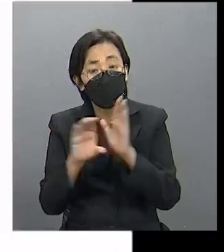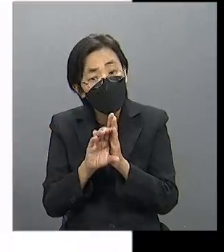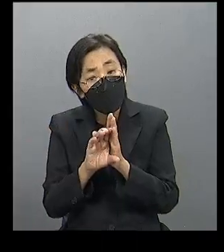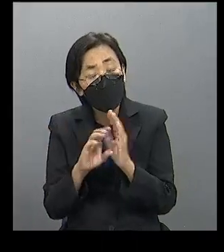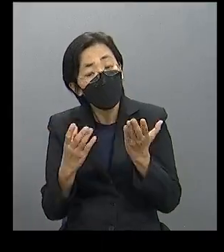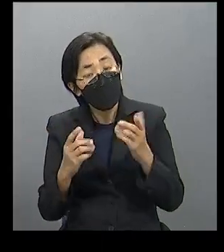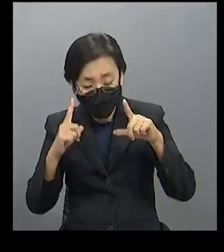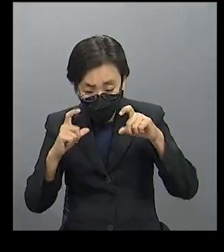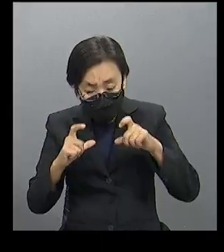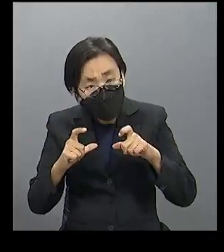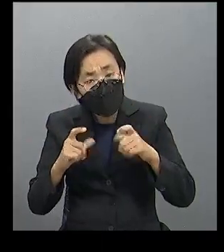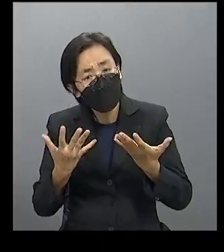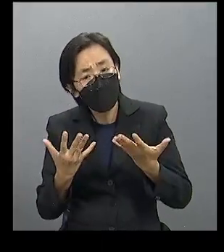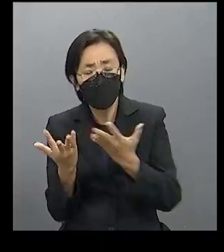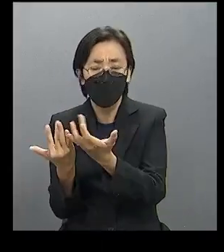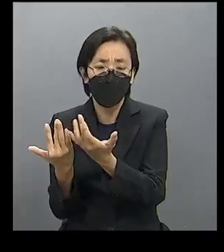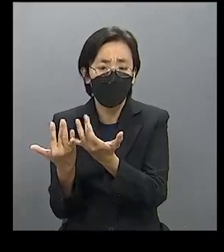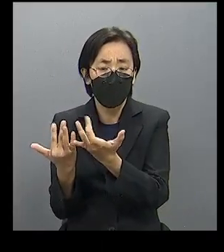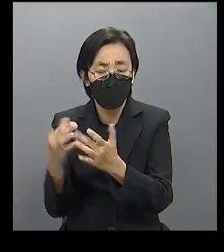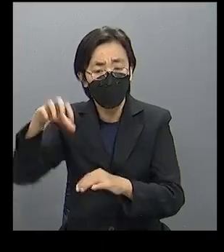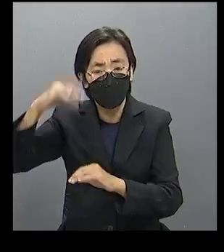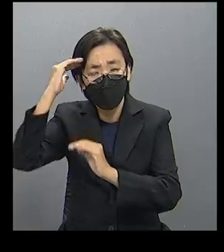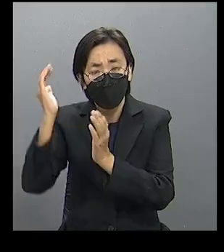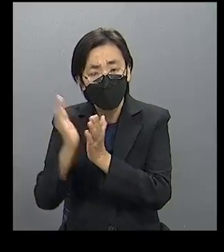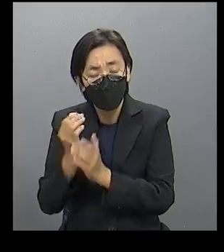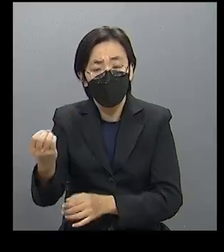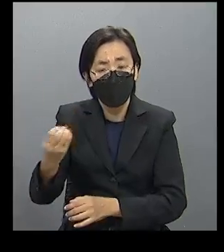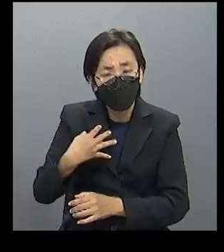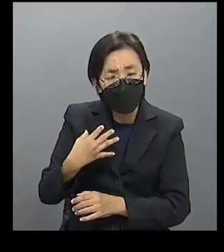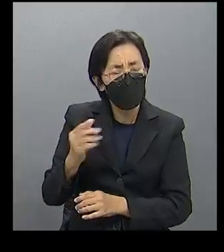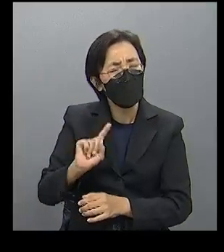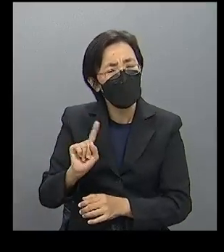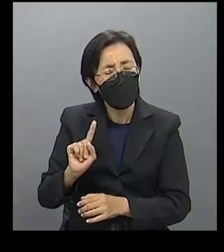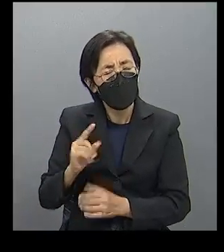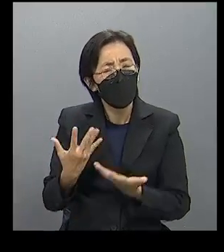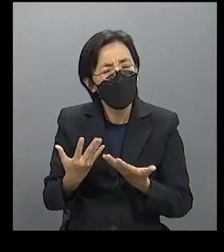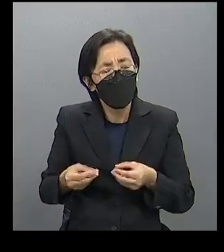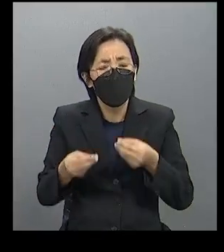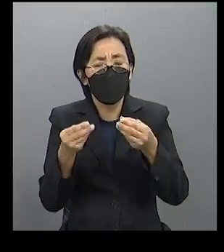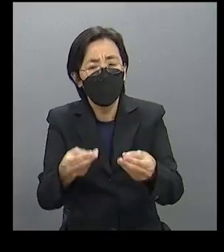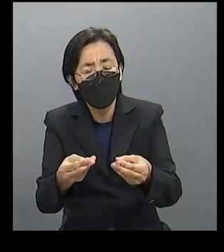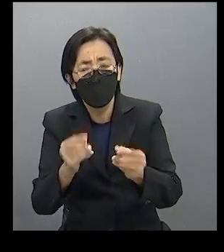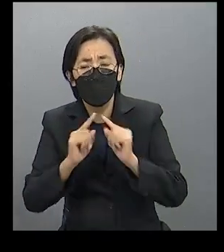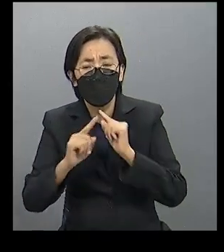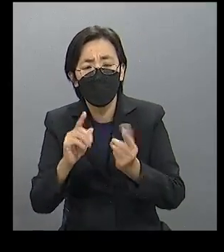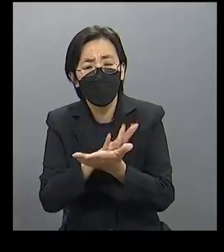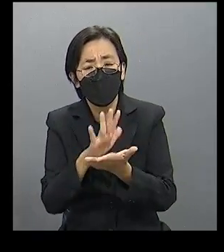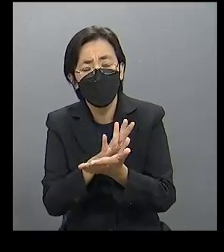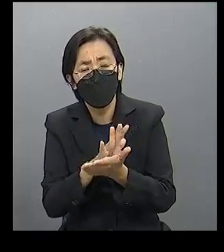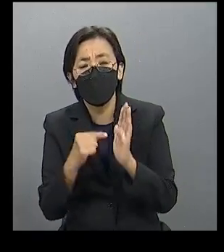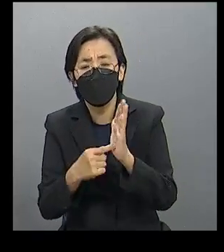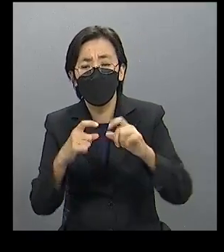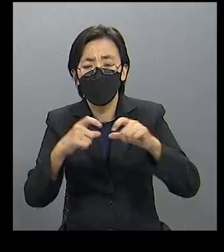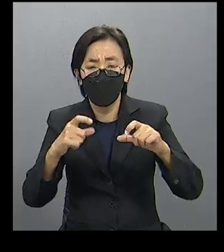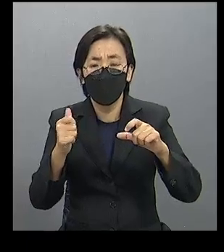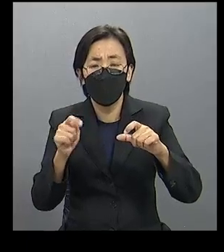ต้องตรอจากสรมช ตำรวจ copyาิส่มาที่บ้านเป็ paperแล้ใช้ยื่นในการติดต่ออกสารอๆ เชนการทำบตร ATM แ้งหาย